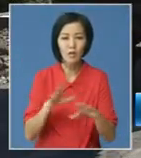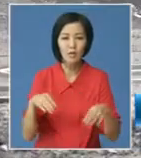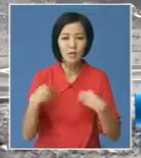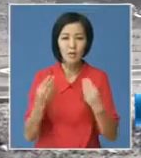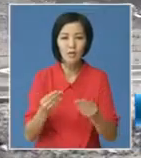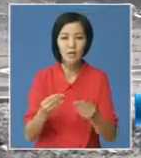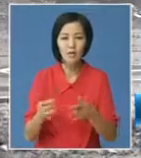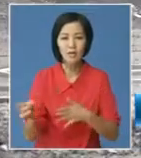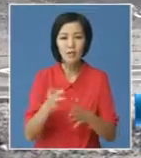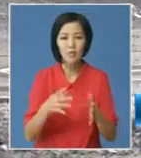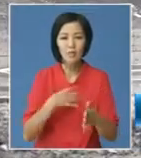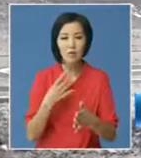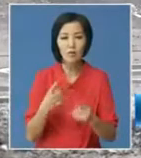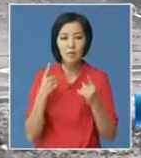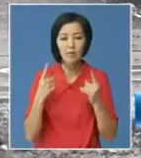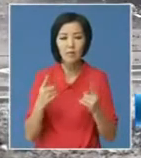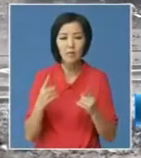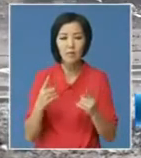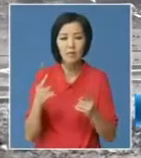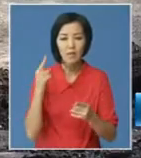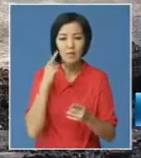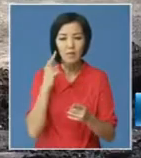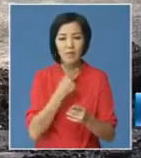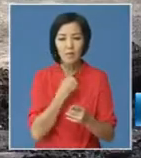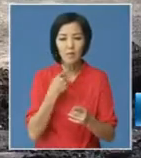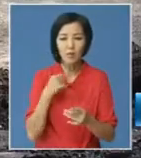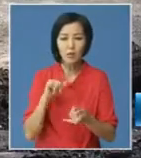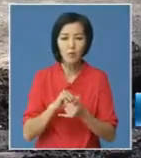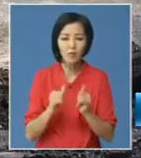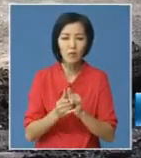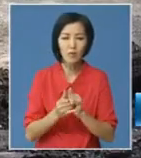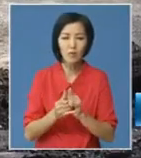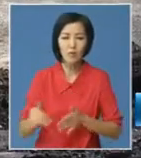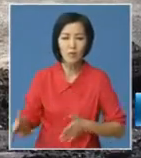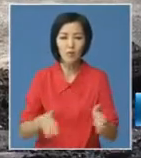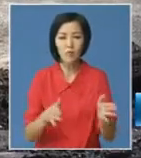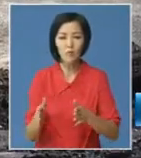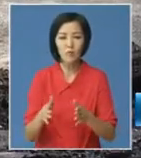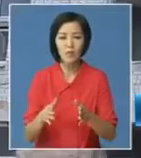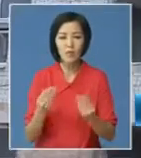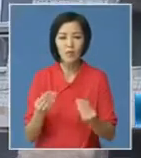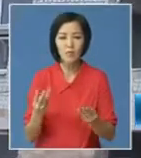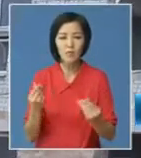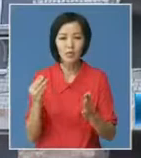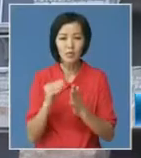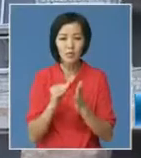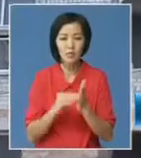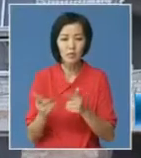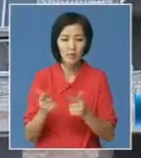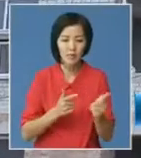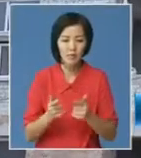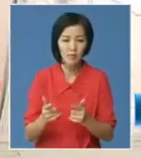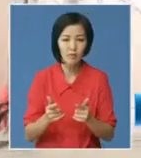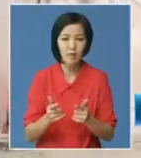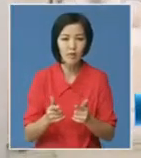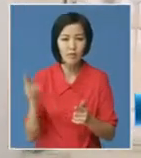биыл республикалық маңызы бар Талдықорған Өскемен тас жолының құрылысы басталмақ. Қазір бюджеттен қаражат қарастырылып жатыр. Сонымен қатар өңірде білім